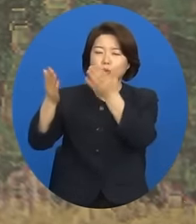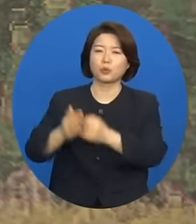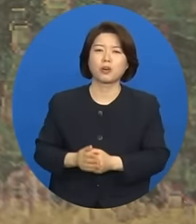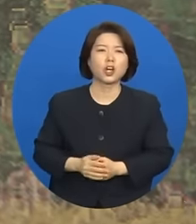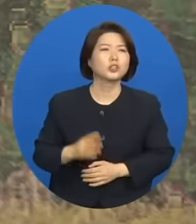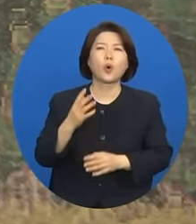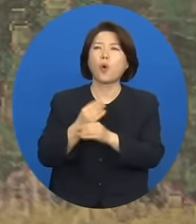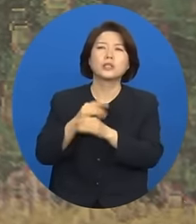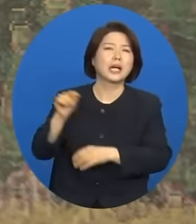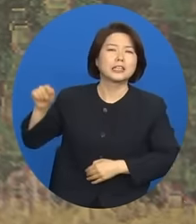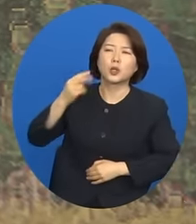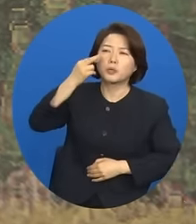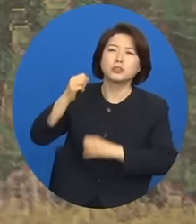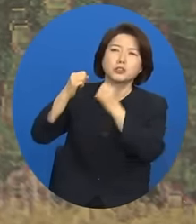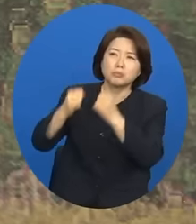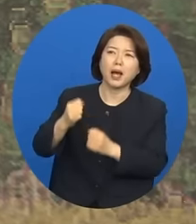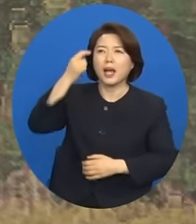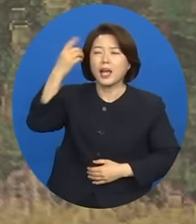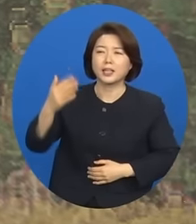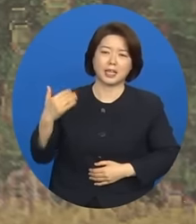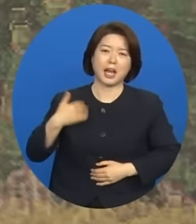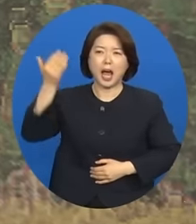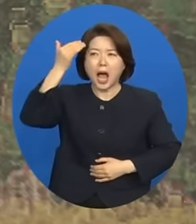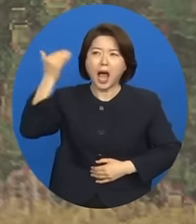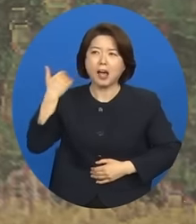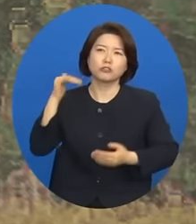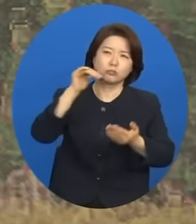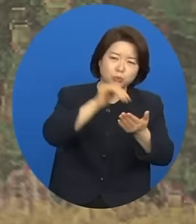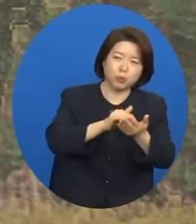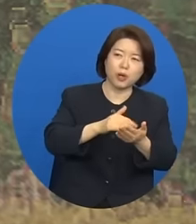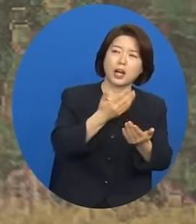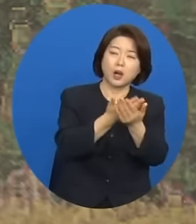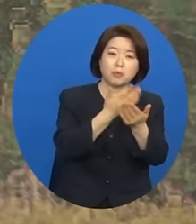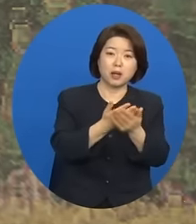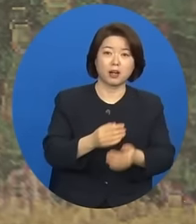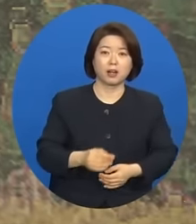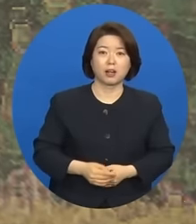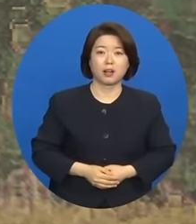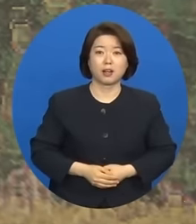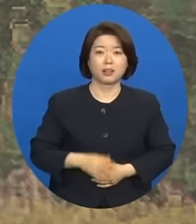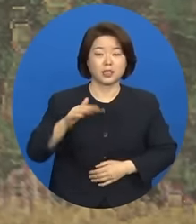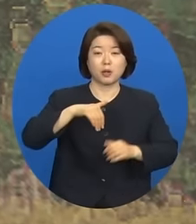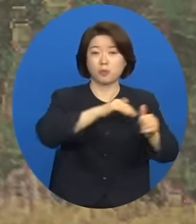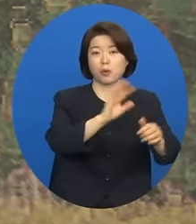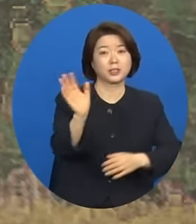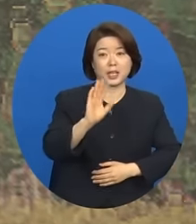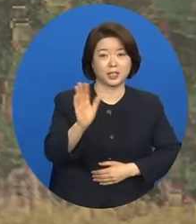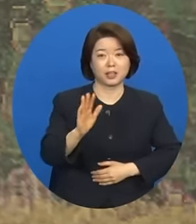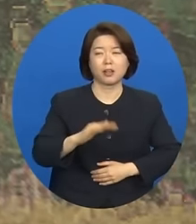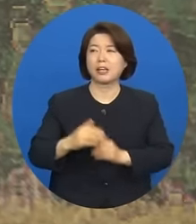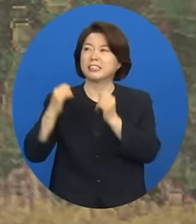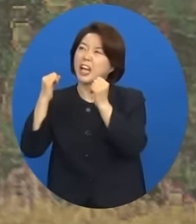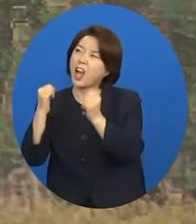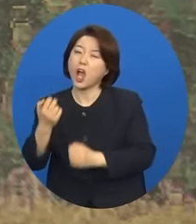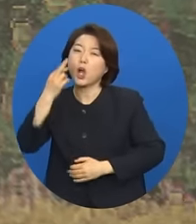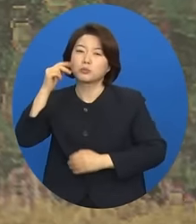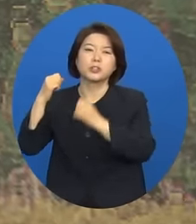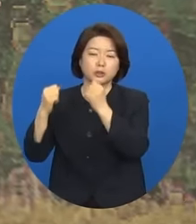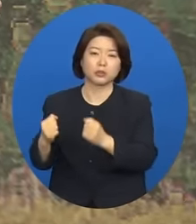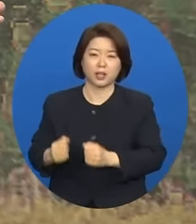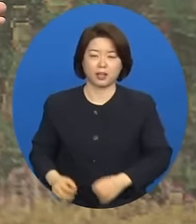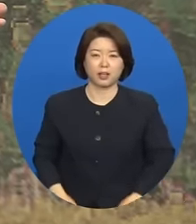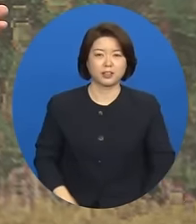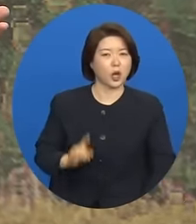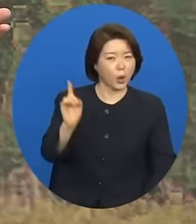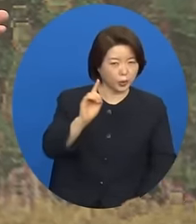빨리 가고 싶습니다. 그러니까 계속 있게 돼요. 계속 보내질 않으세요, 하나님이. 근데 어떤 분은 정말 이제는 제가 어디를